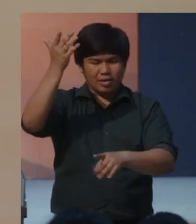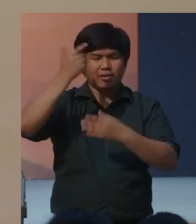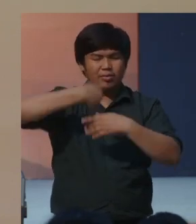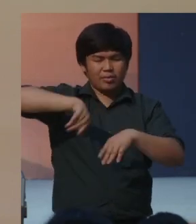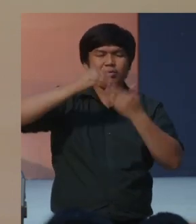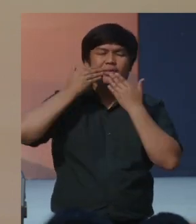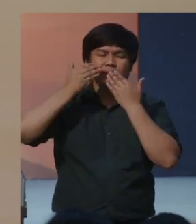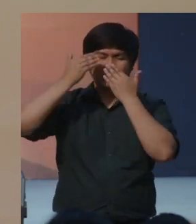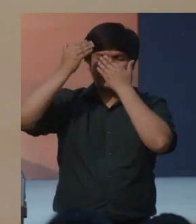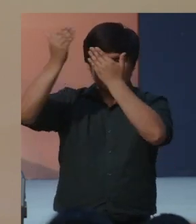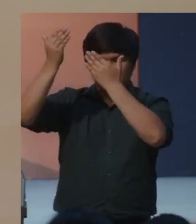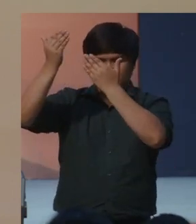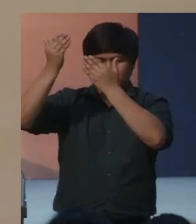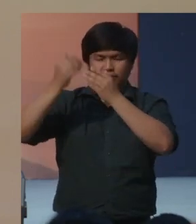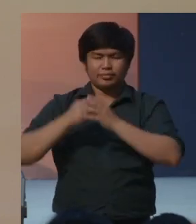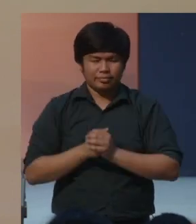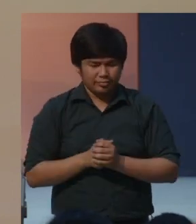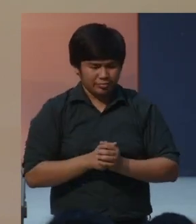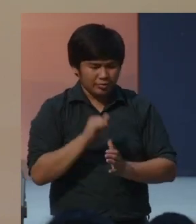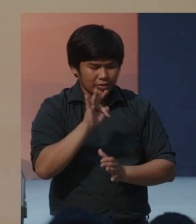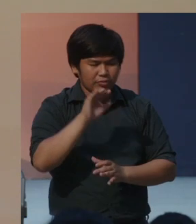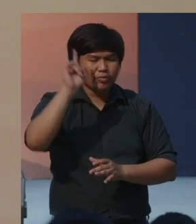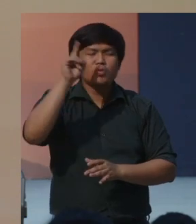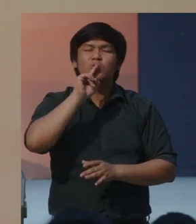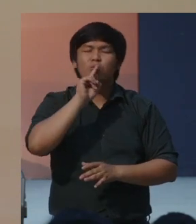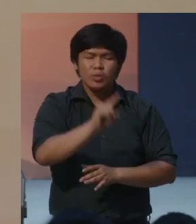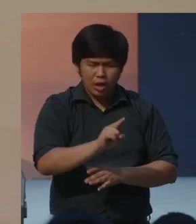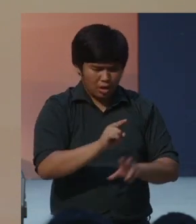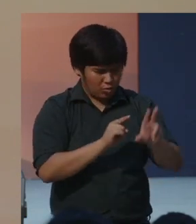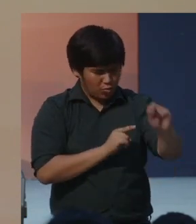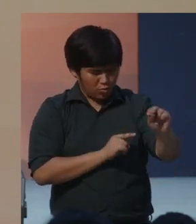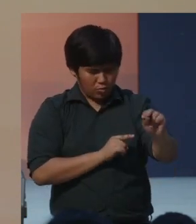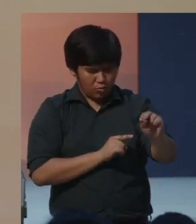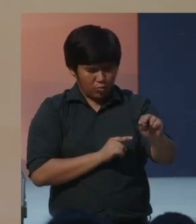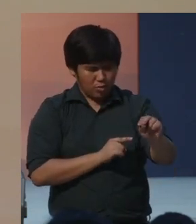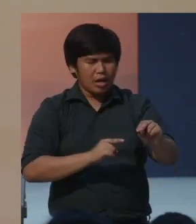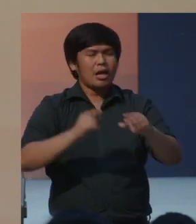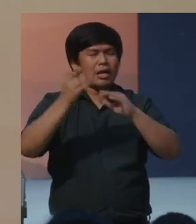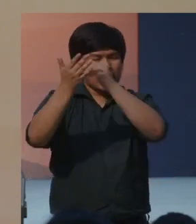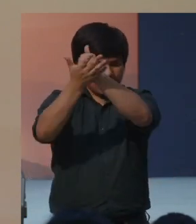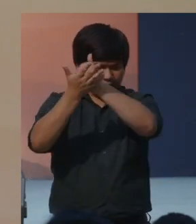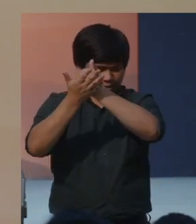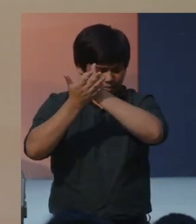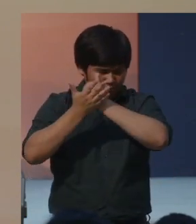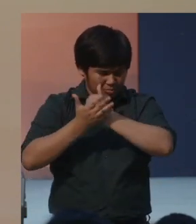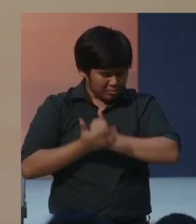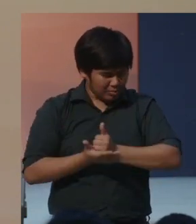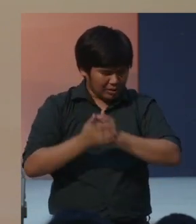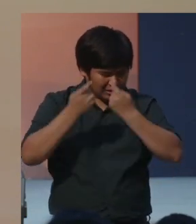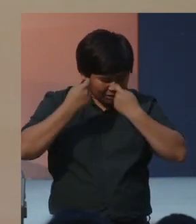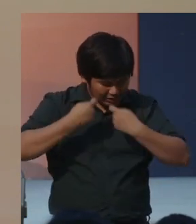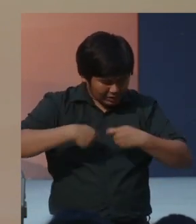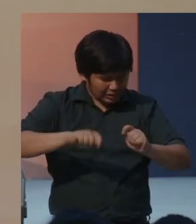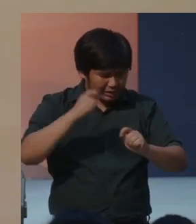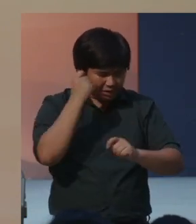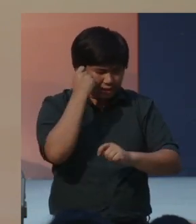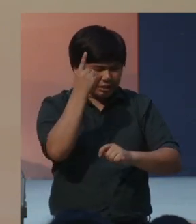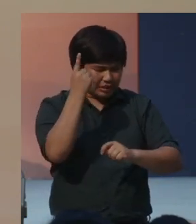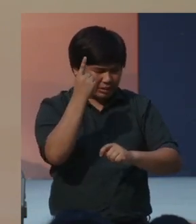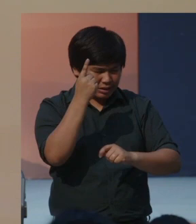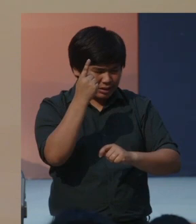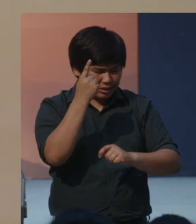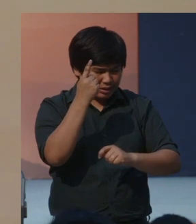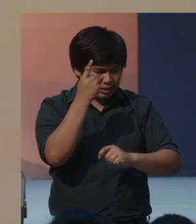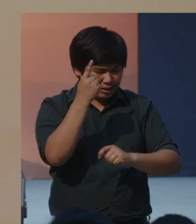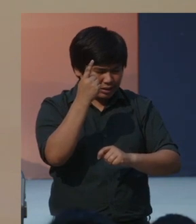magpasalamat kami at magpapuri sa inyo. Kung ito ay no, maaring sana Panginoon ay matutunan naming